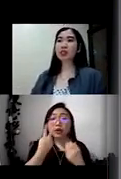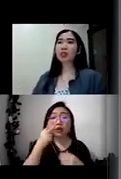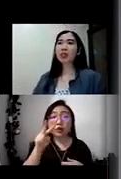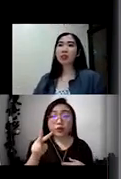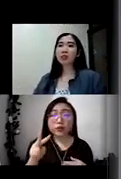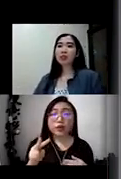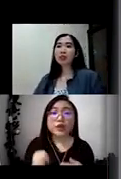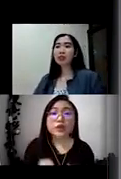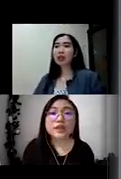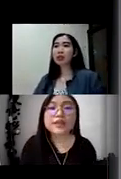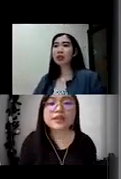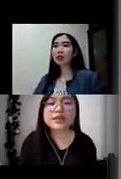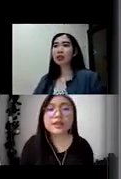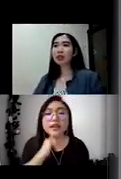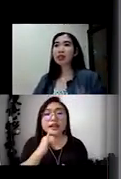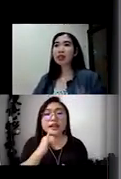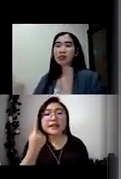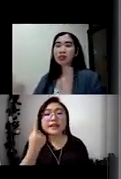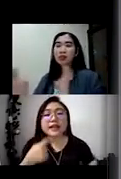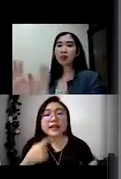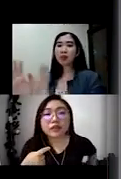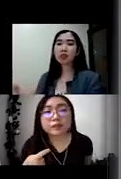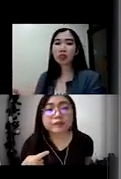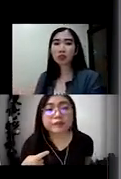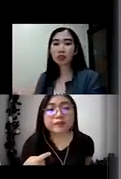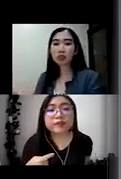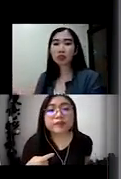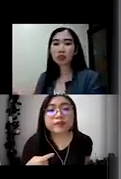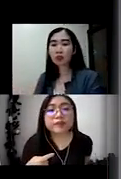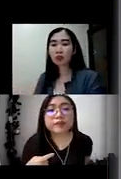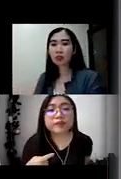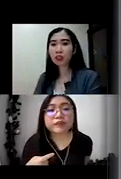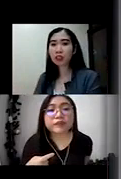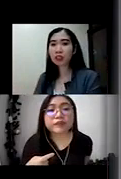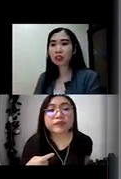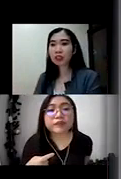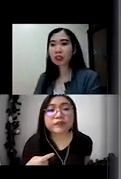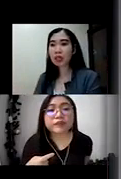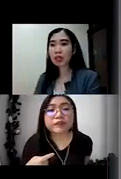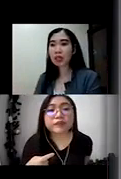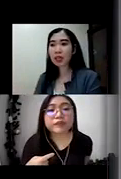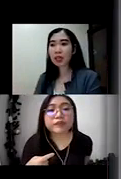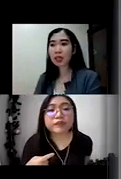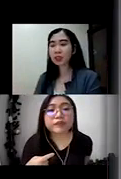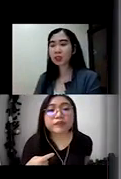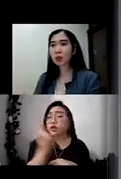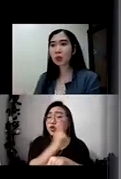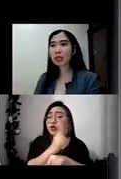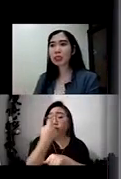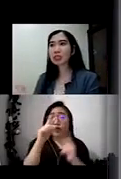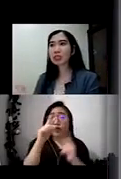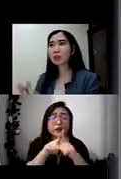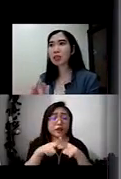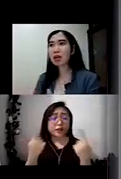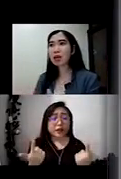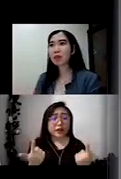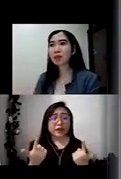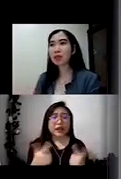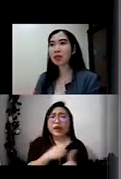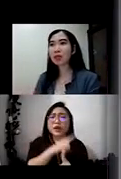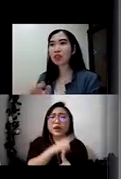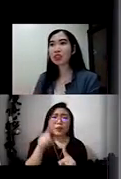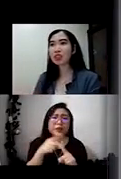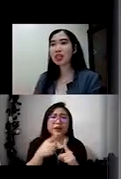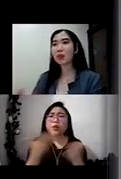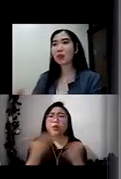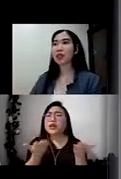is that this monitoring tool is very useful for the library. So, saan natin siya magagamit?